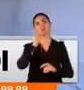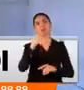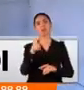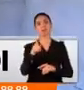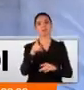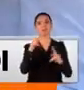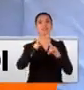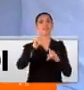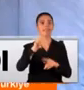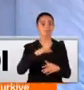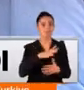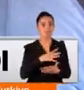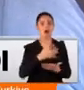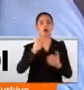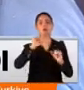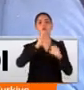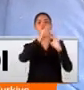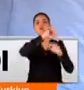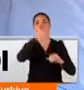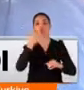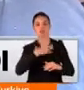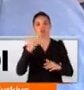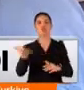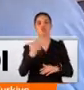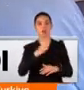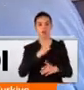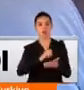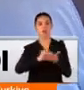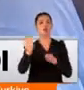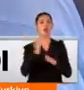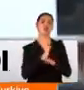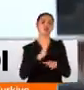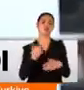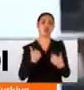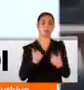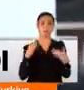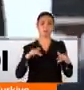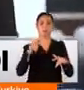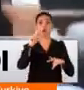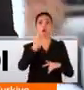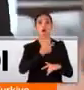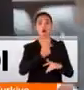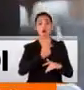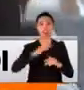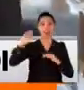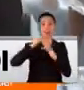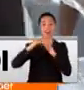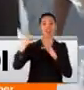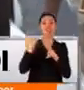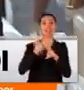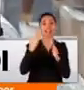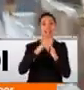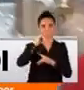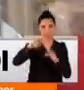fiyatlar. Televizyonlar var, buzdolabıları var, çamaşır makinenin istediğin her şey var. Bir eve düşecek kadar her şey var yani bizde. Öğrencilerin kiralık ev arayışıydı